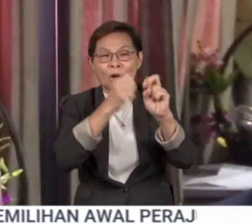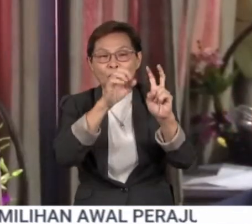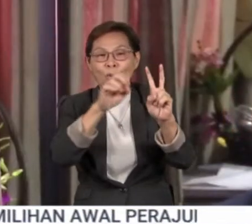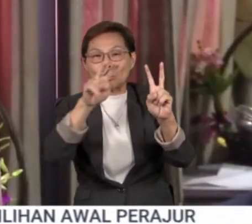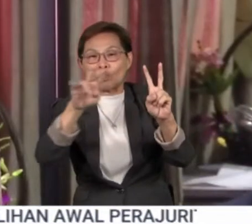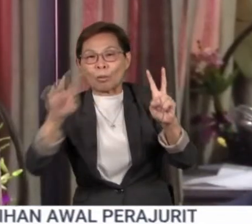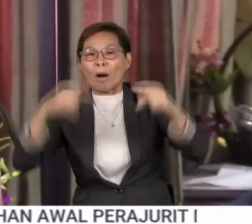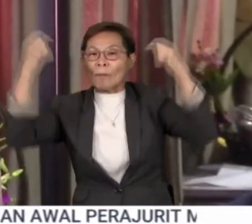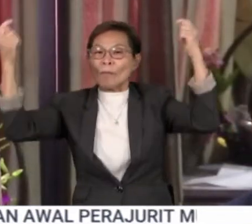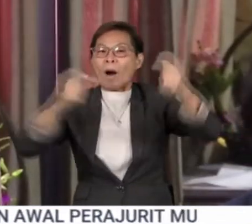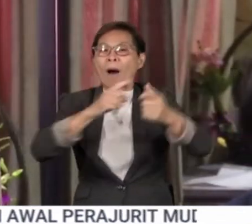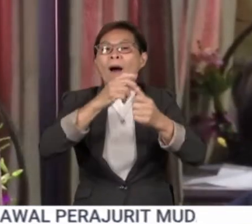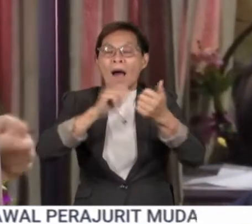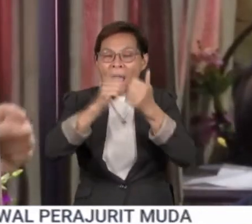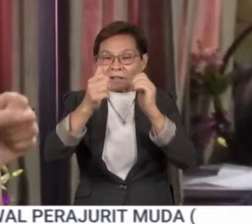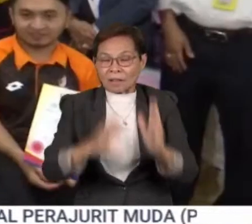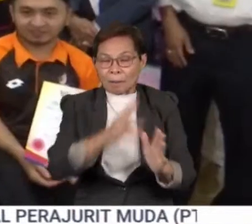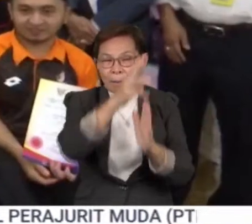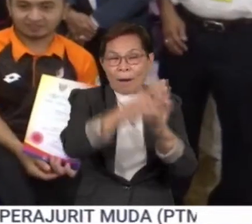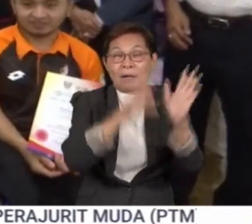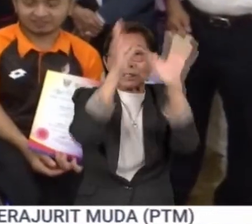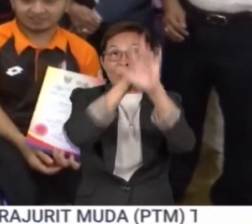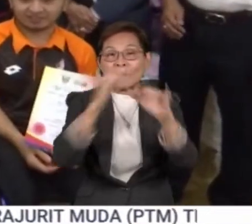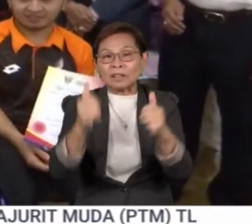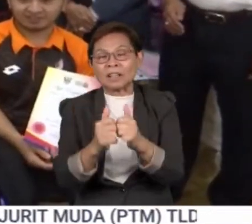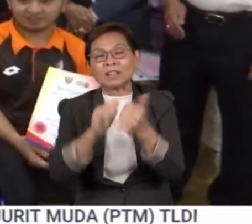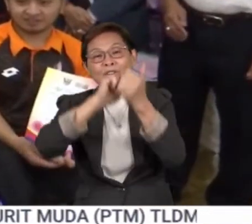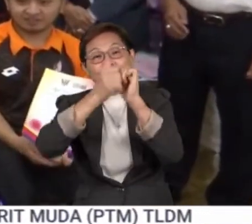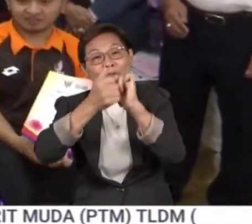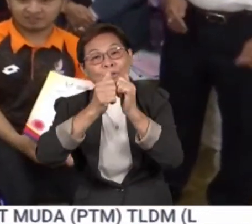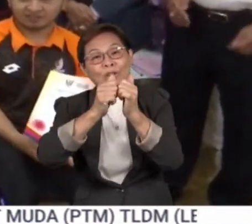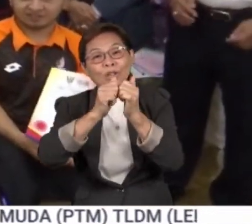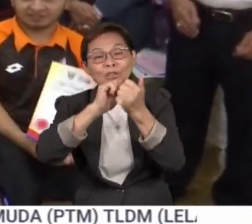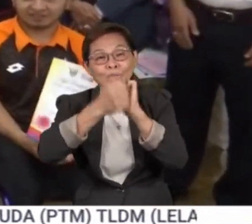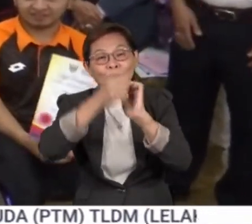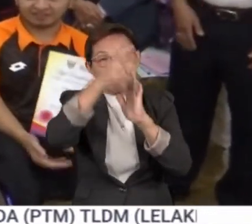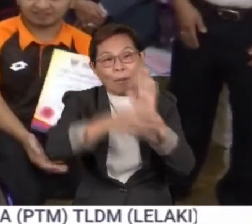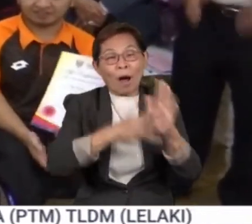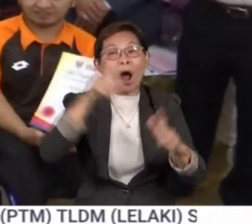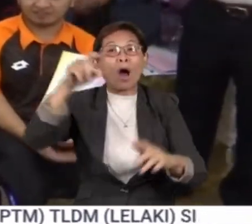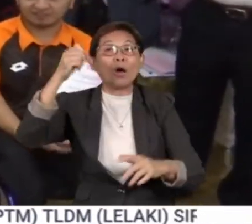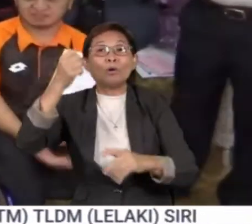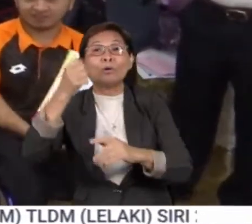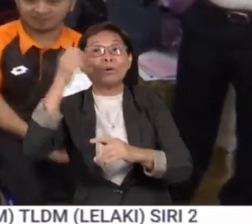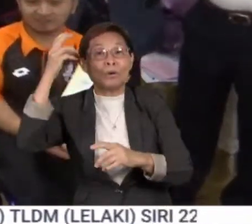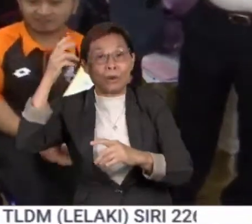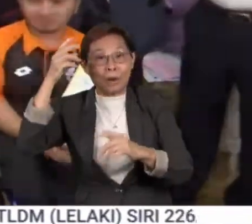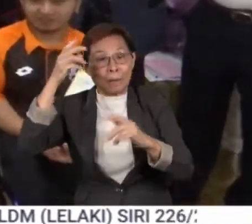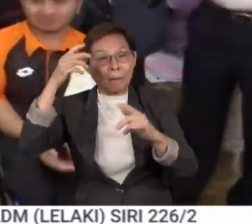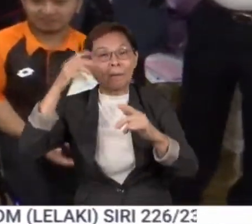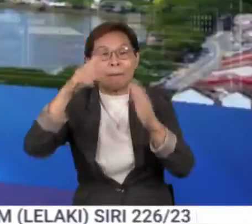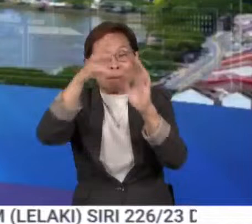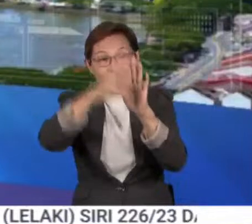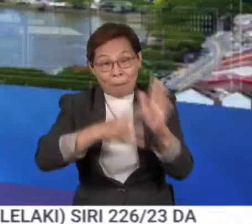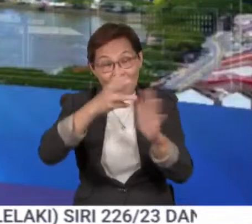majlis meraihkan atlet para Sarawak bersempena dengan Sukan Para ASEAN ke-12 Kemboja di Kuching.